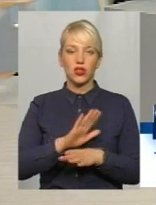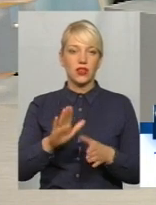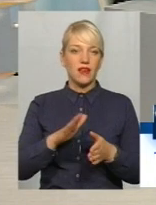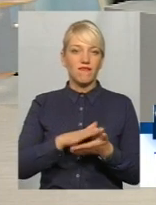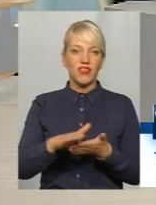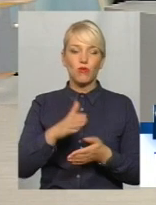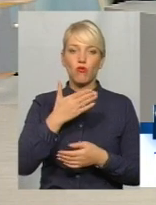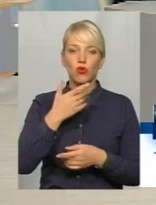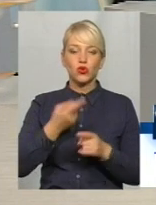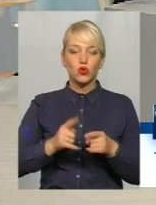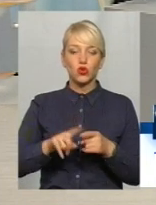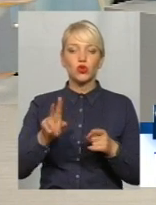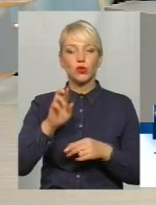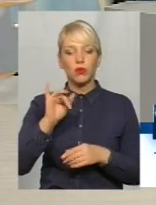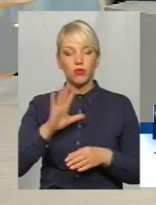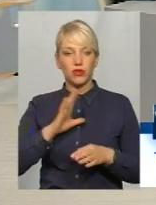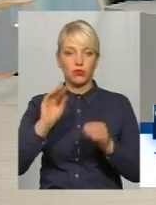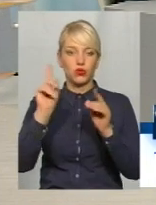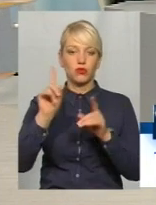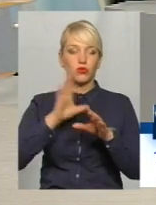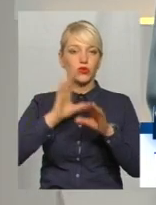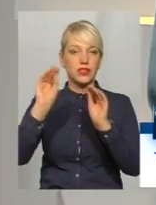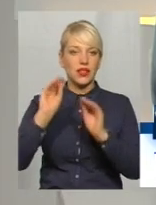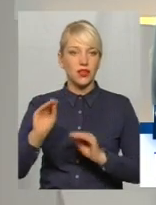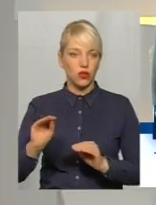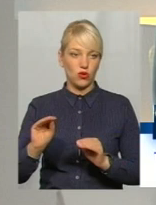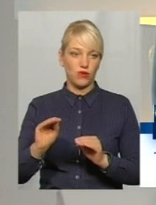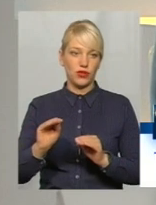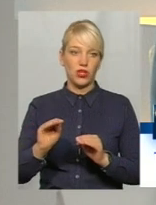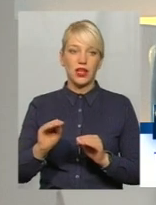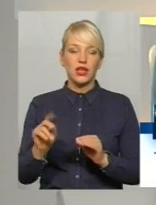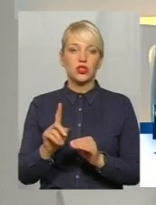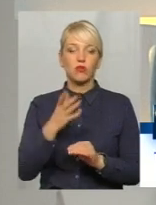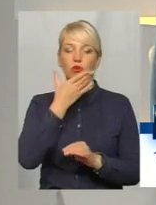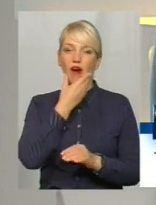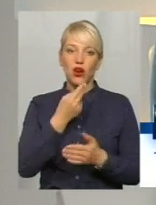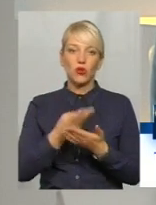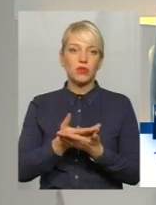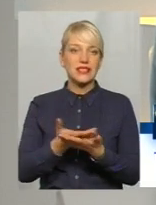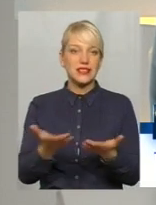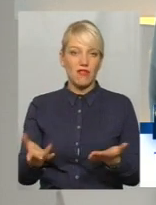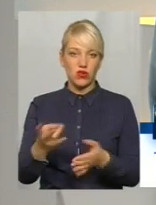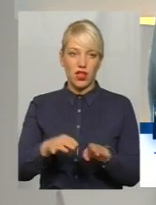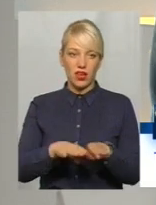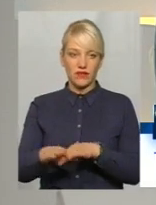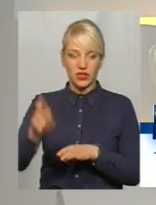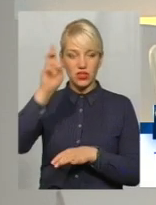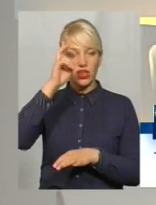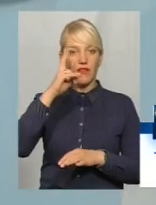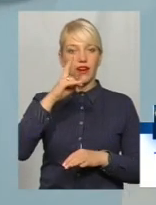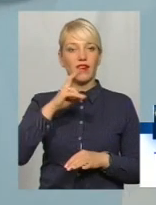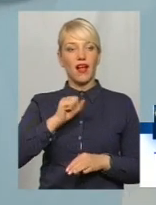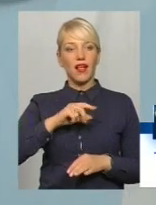того, що мало би задекларовано було і гарно представлено на рівні держави, але